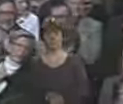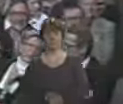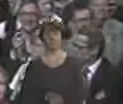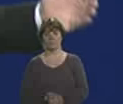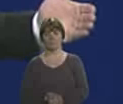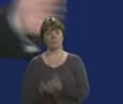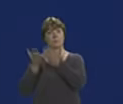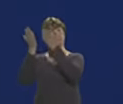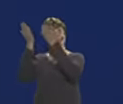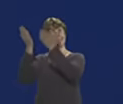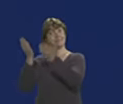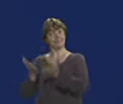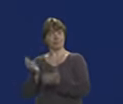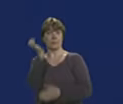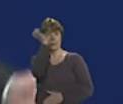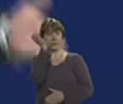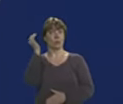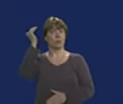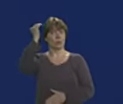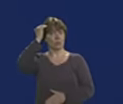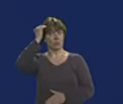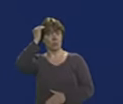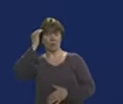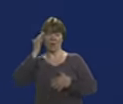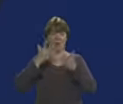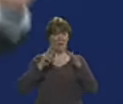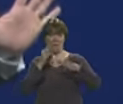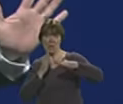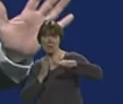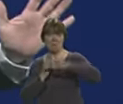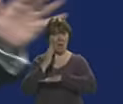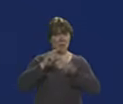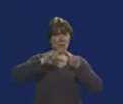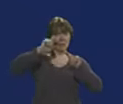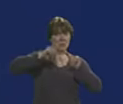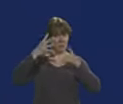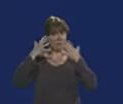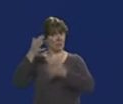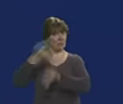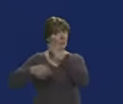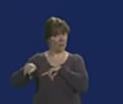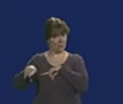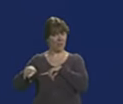Alors ce génie qui était promis à des scores extraordinaires